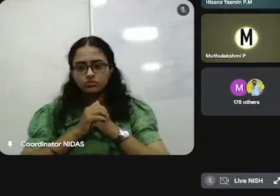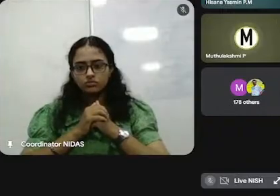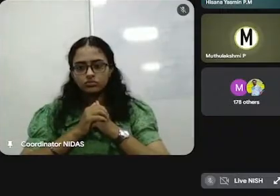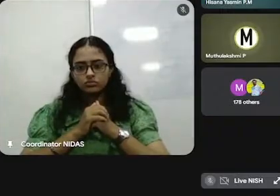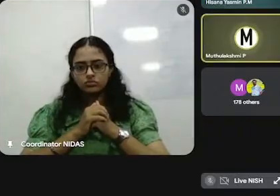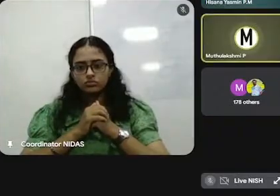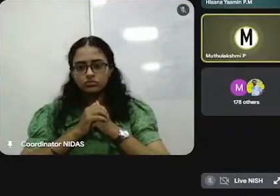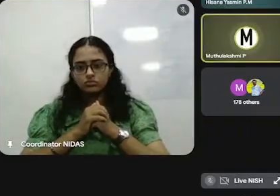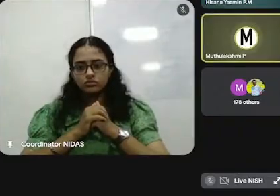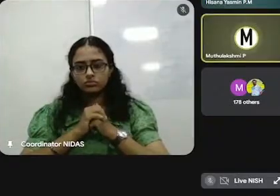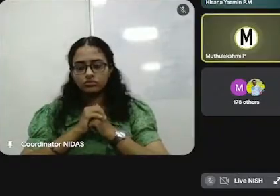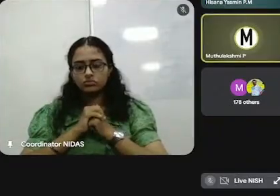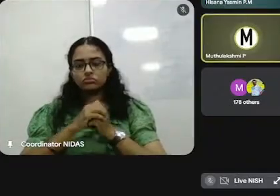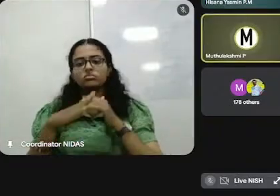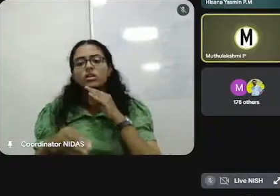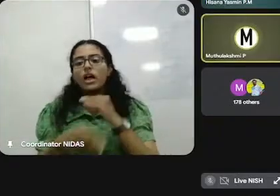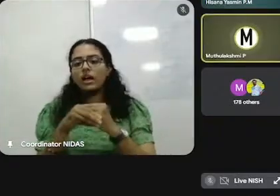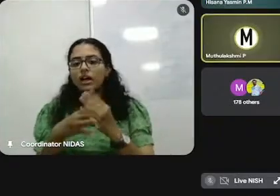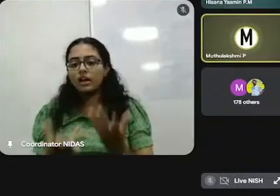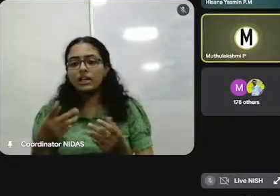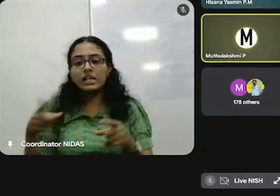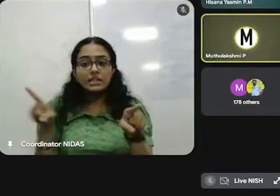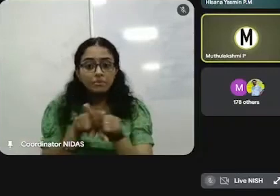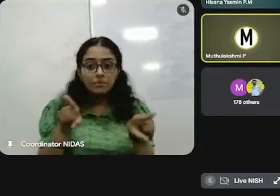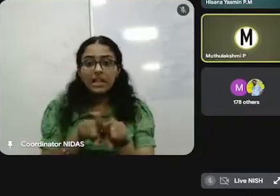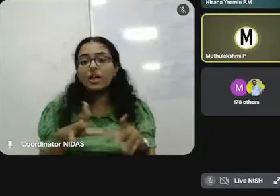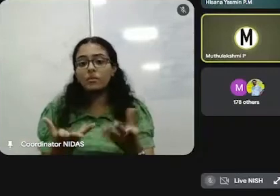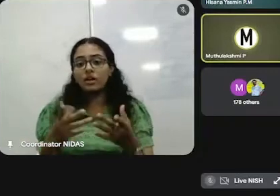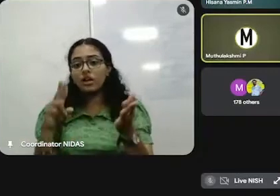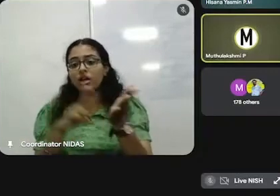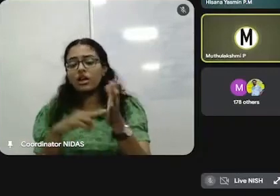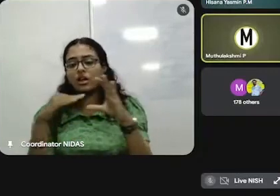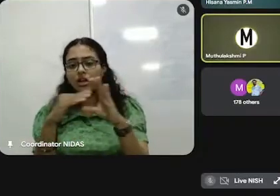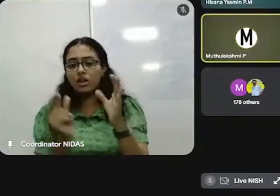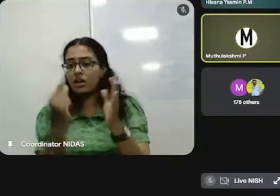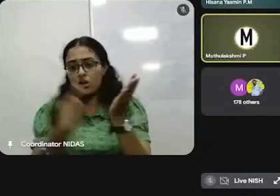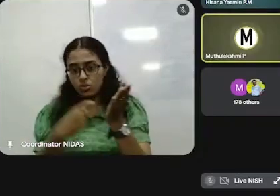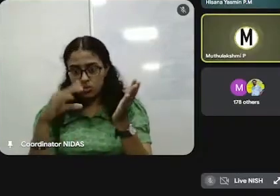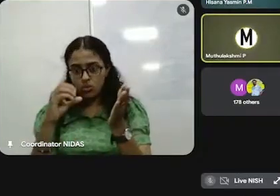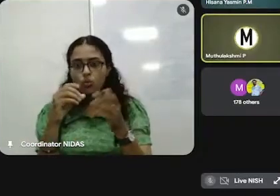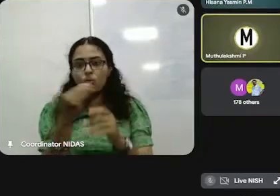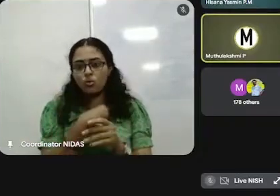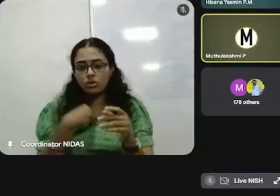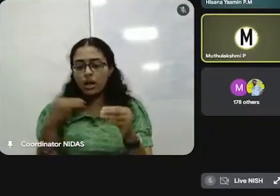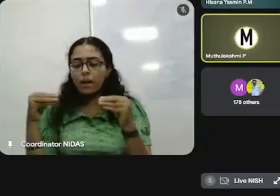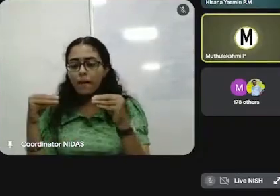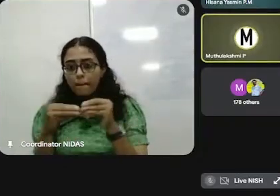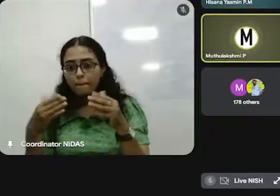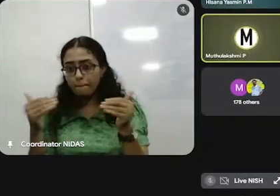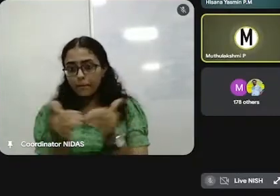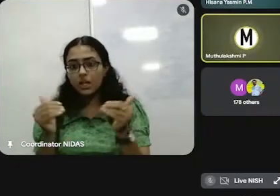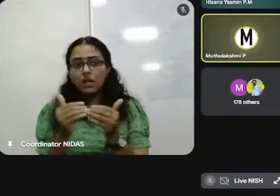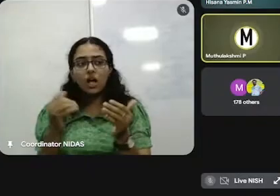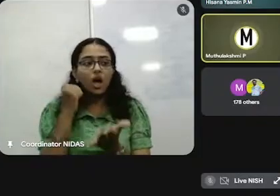ആൻഡ് ടു ആഡ് ടു ഷൈനി മാം, ഇപ്പൊ ഷൈനി മാം പറഞ്ഞതുപോലെ ന്യൂറോളജിസ്റ്റ് കാണുന്നത് അത്യാവശ്യം. പ്ലസ് ഇപ്പോ